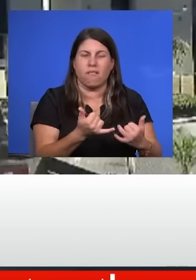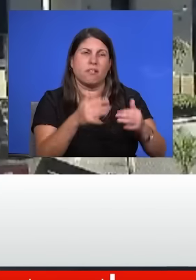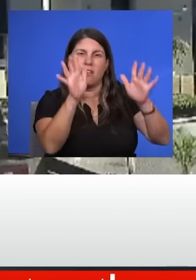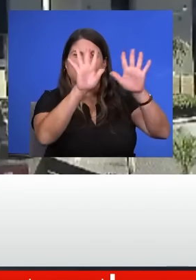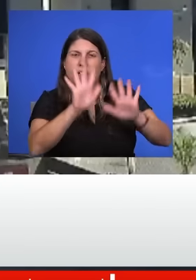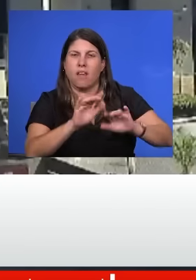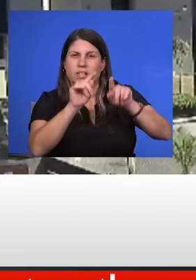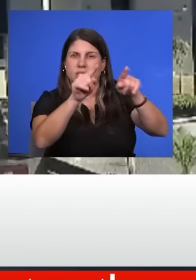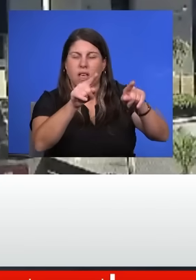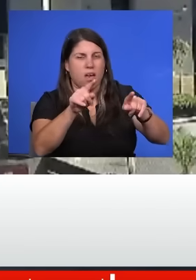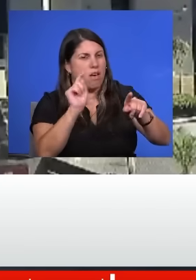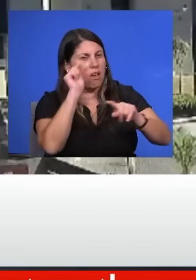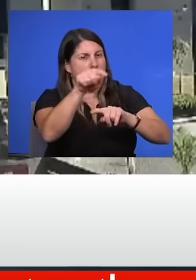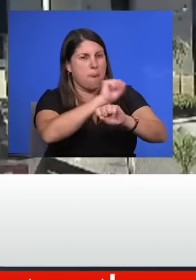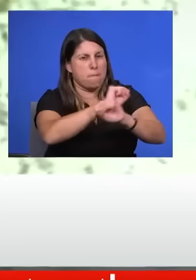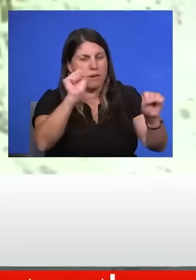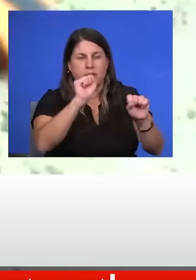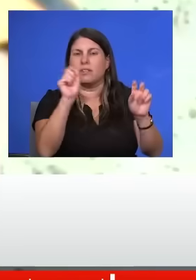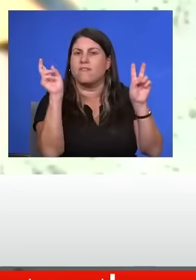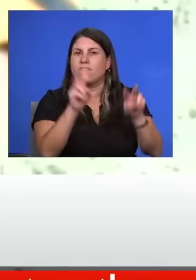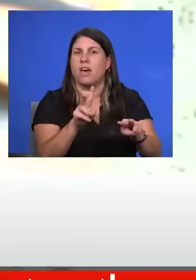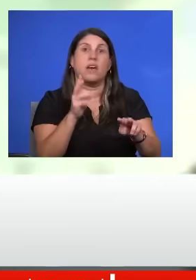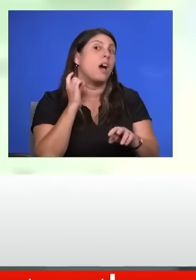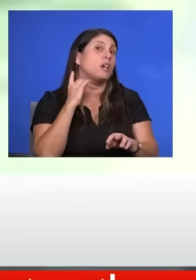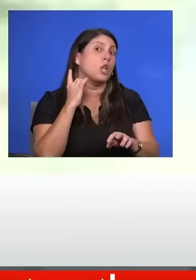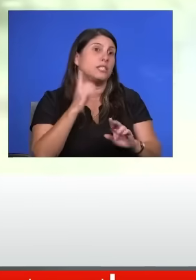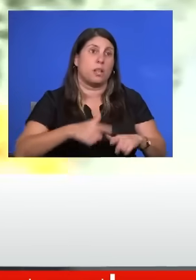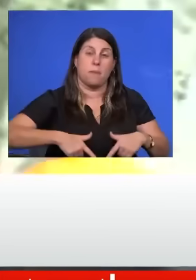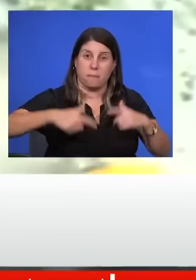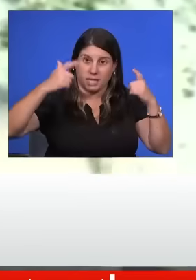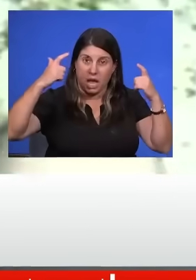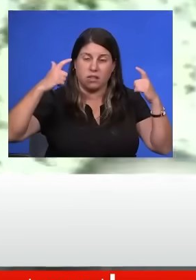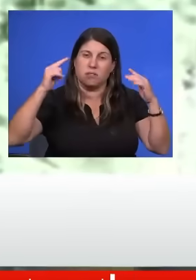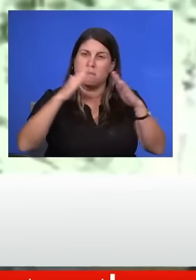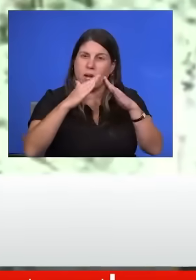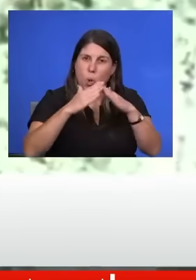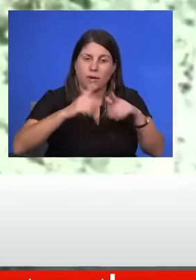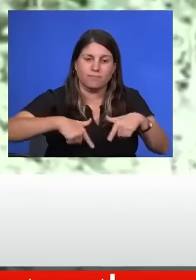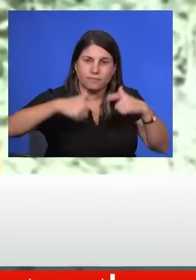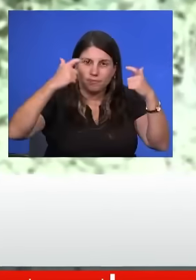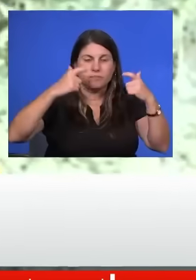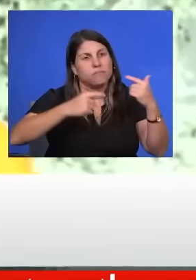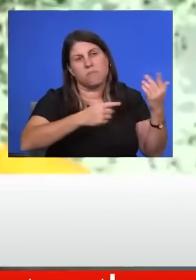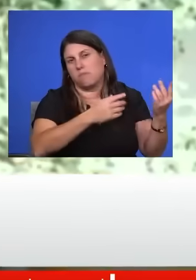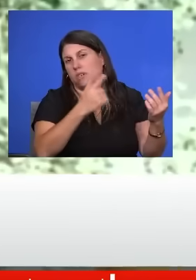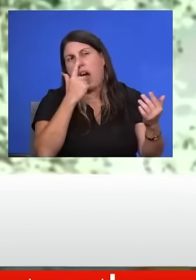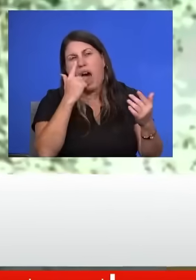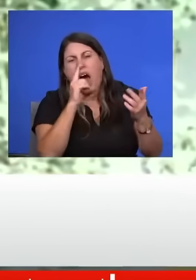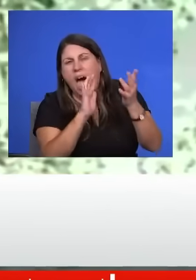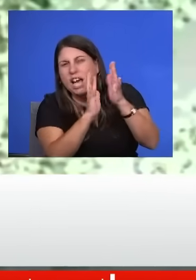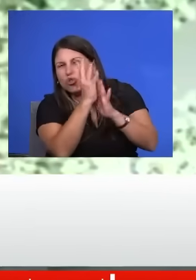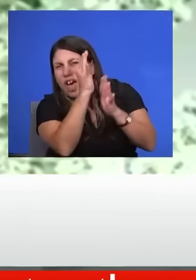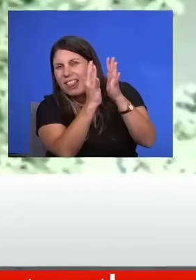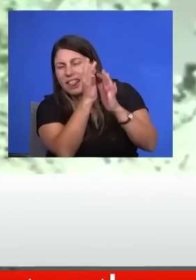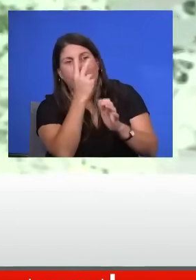ישירה בראשון לציון, בבניין מגורים, הרבה מאוד אשן, הנה שידור חי משם, איזה